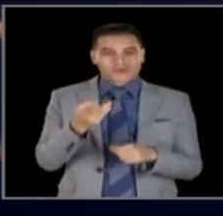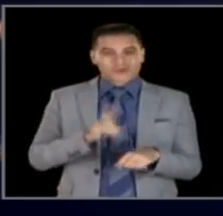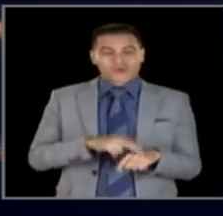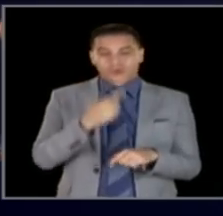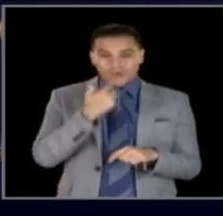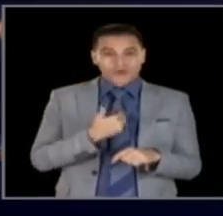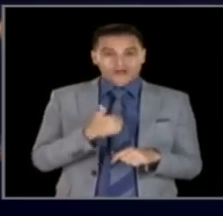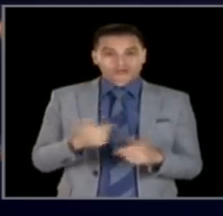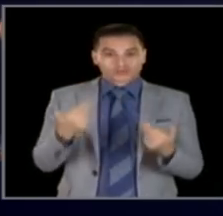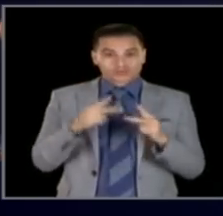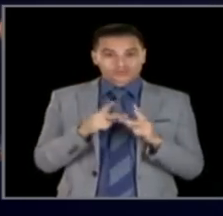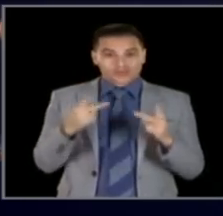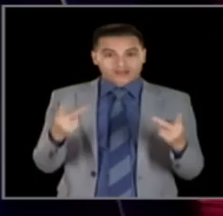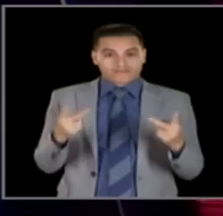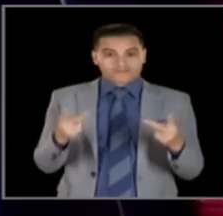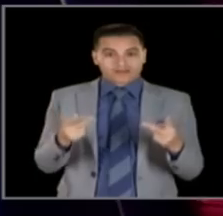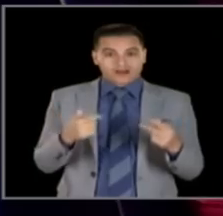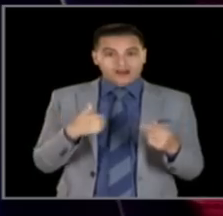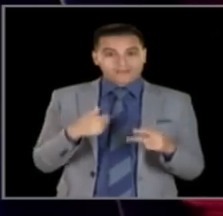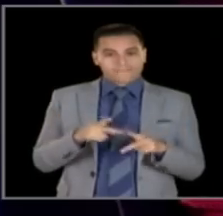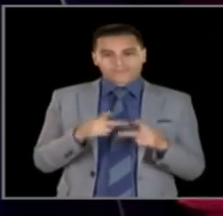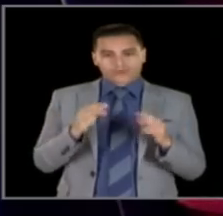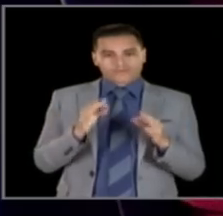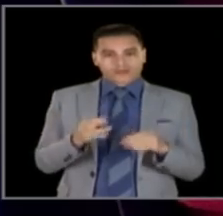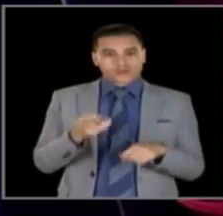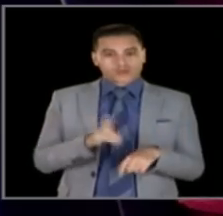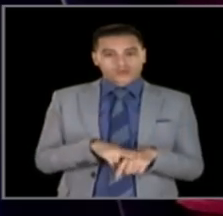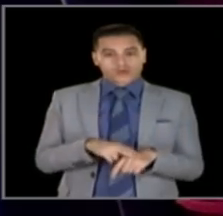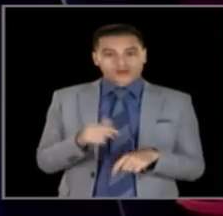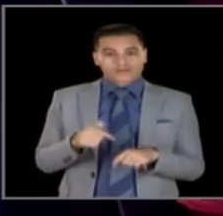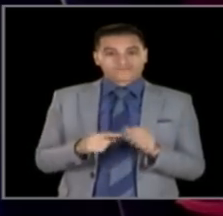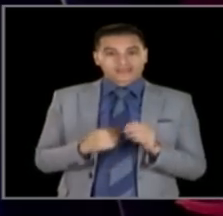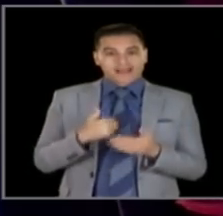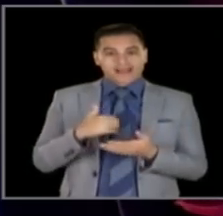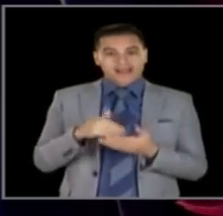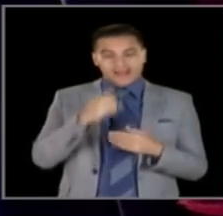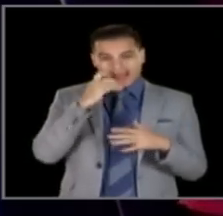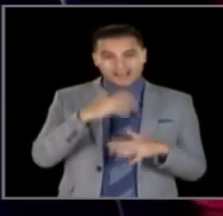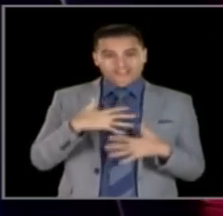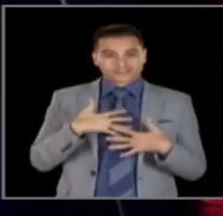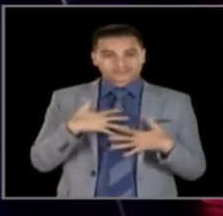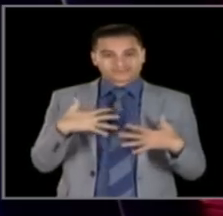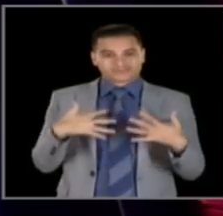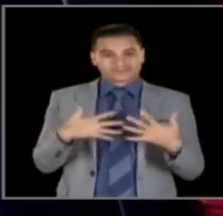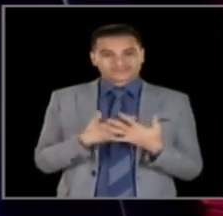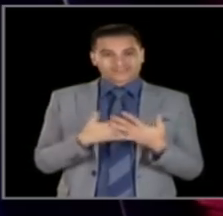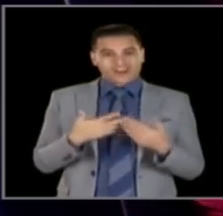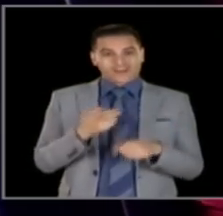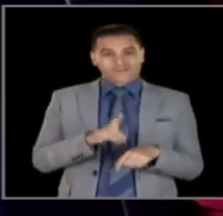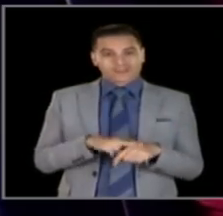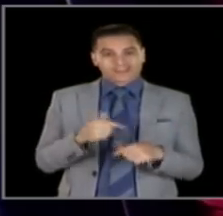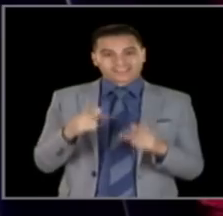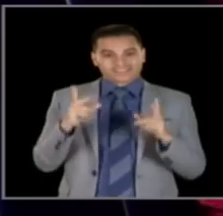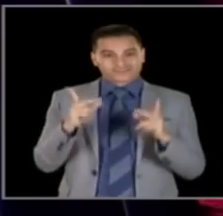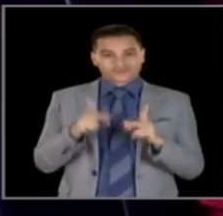قولي لي بقى، الاستوديو مختلف؟ أكيد، هو يعني الواحد بيعيش الجو هنا، بس في